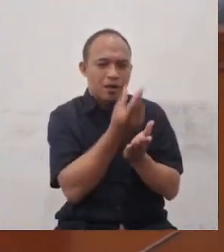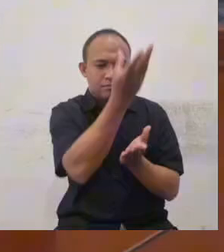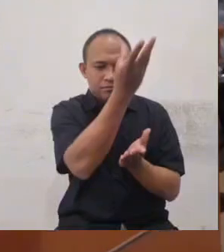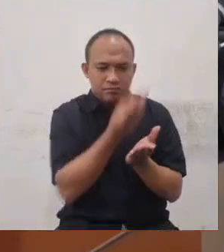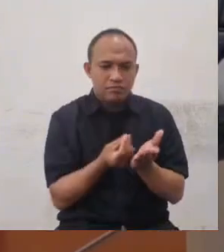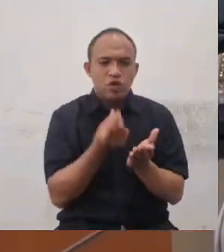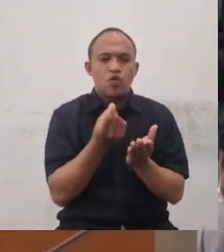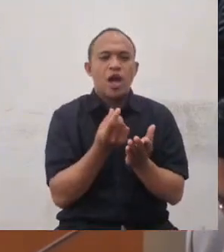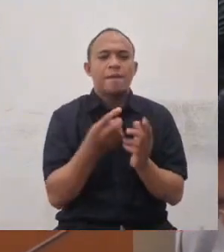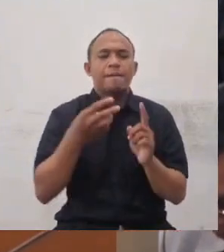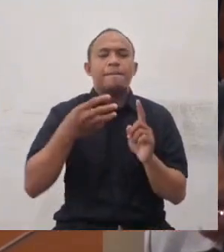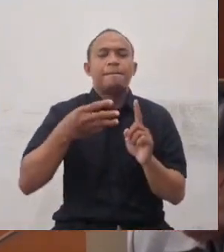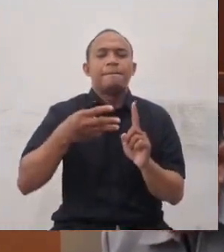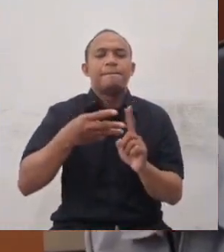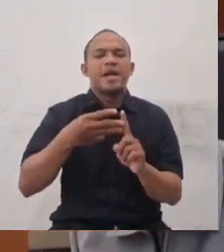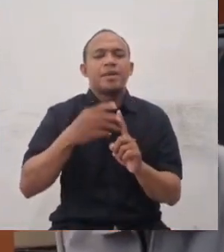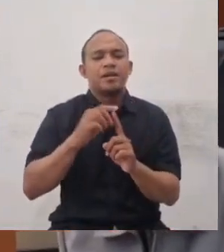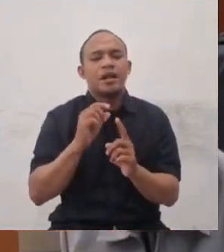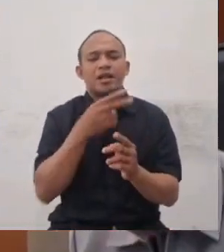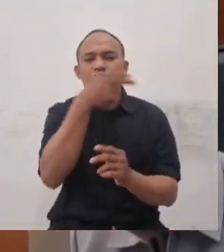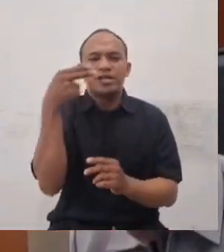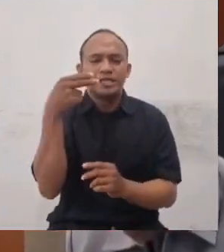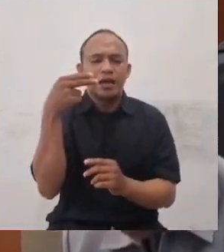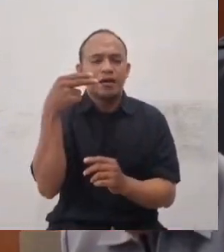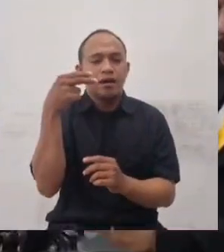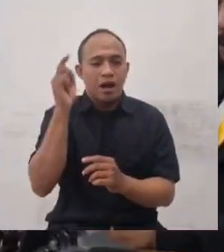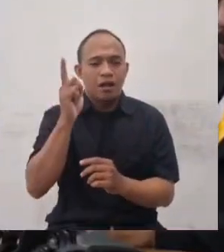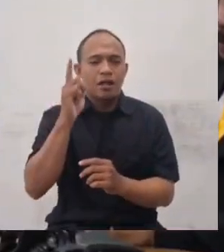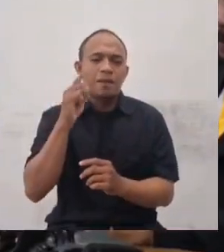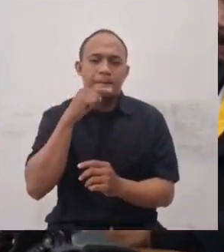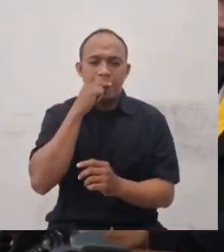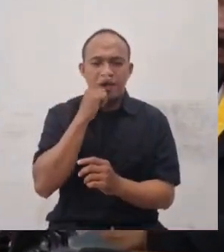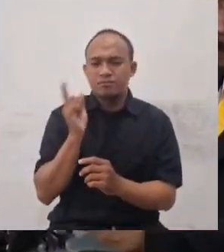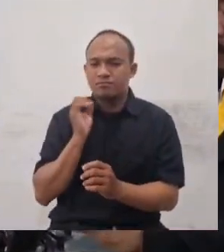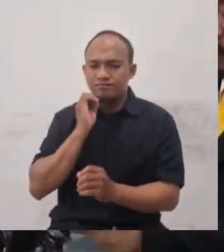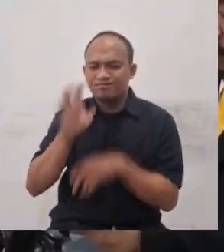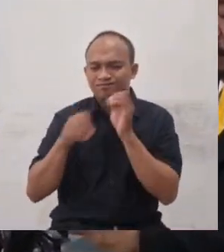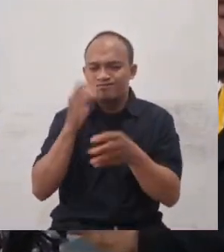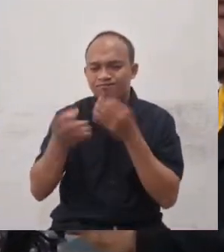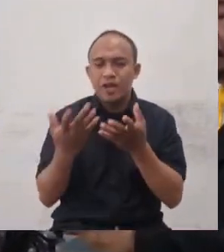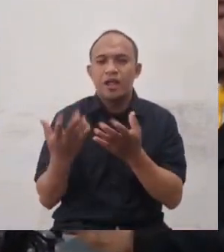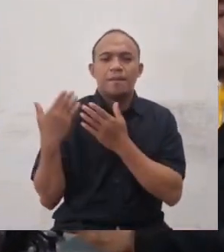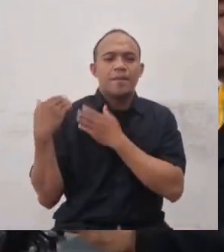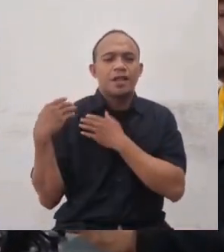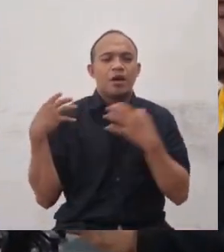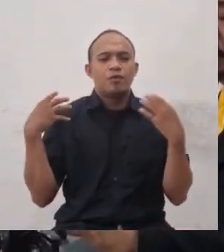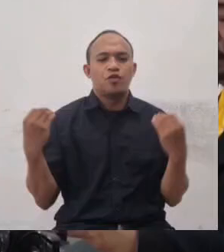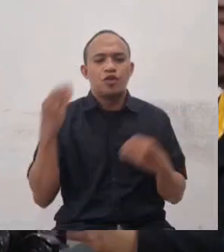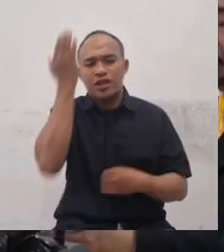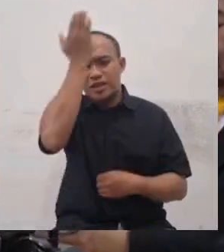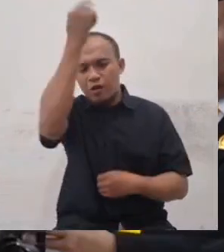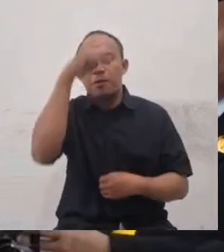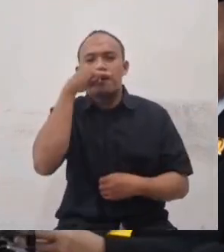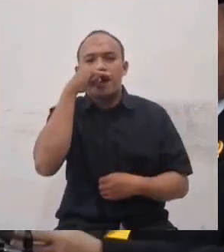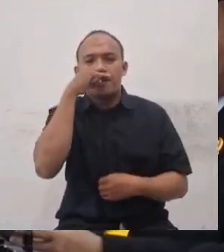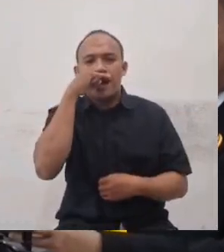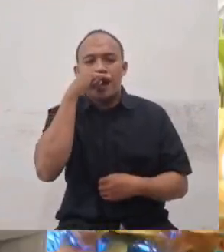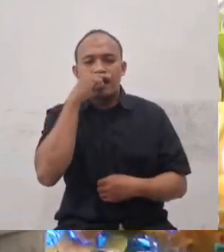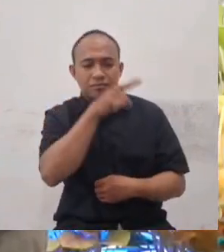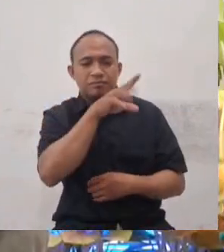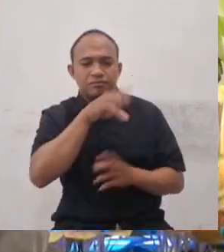Keuangan Negara 6 BPK Republik Indonesia, Laode Nusriadi, kepada Penjabat Gubernur Rudy